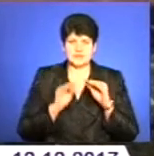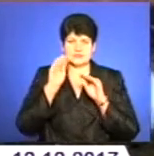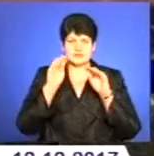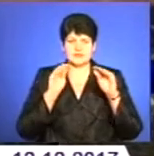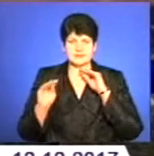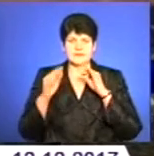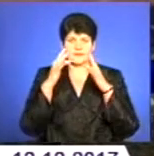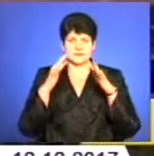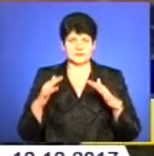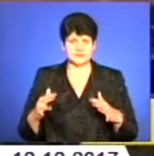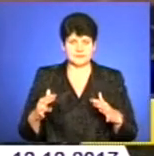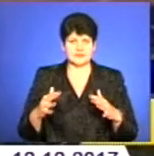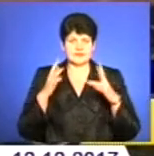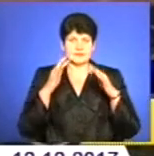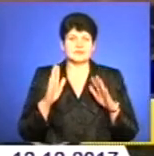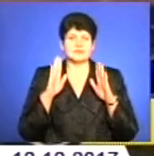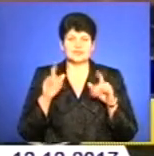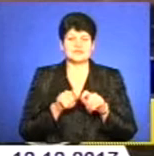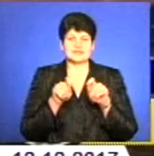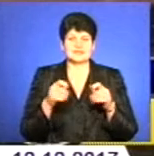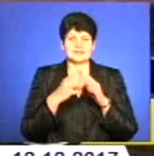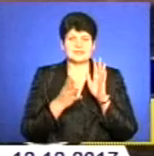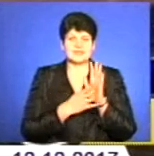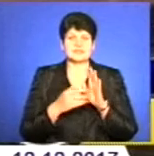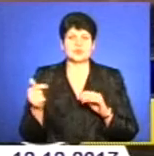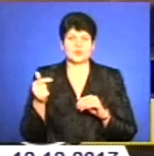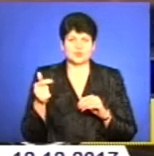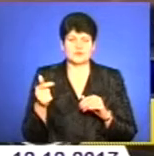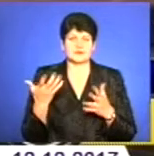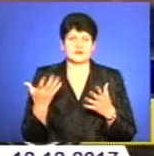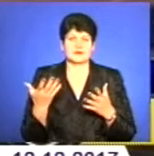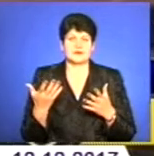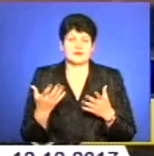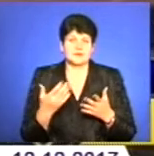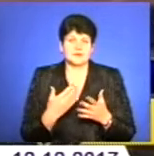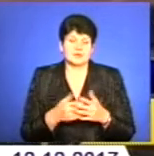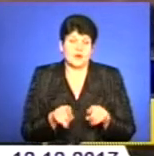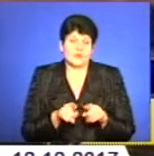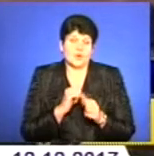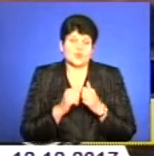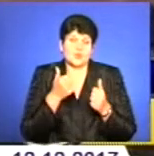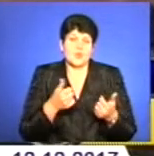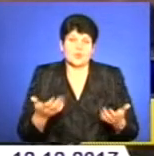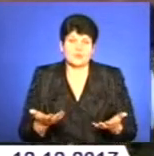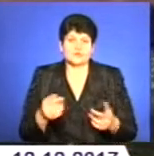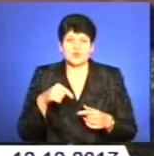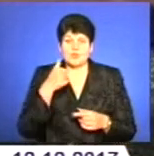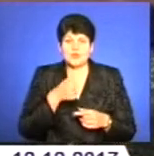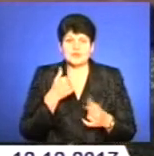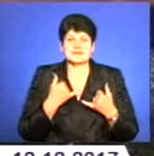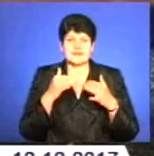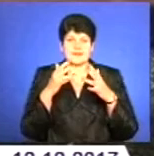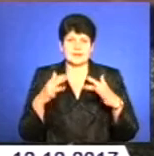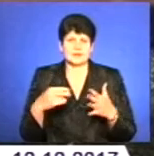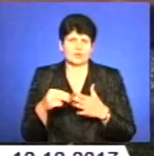тернопільської ялинки. Ялинка буде відкрита 19 грудня на День Миколая, символічно, в принципі, як і кожного року. Цього року для ялинки